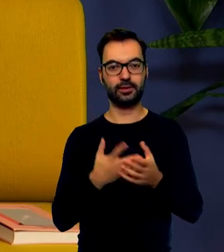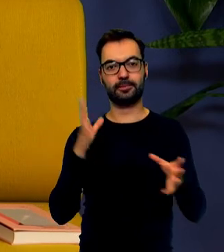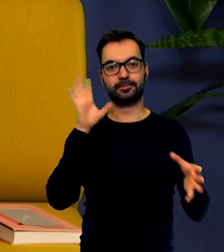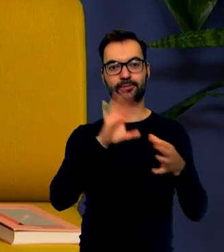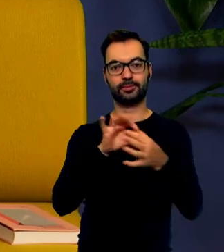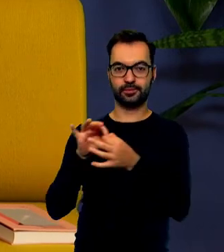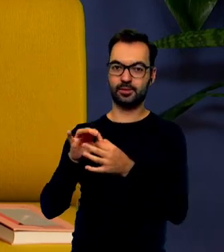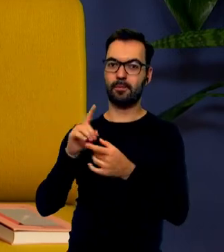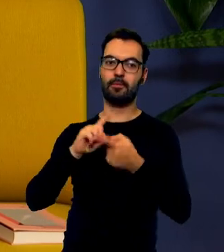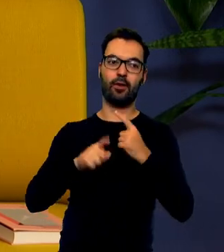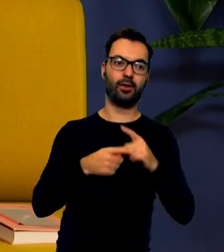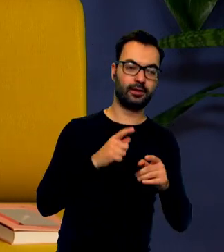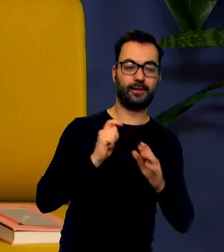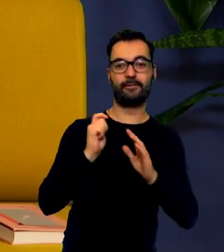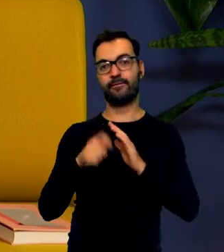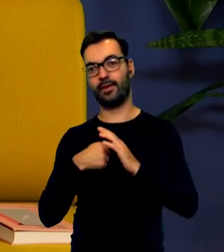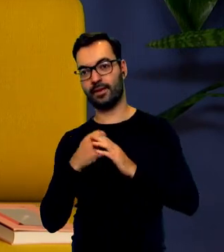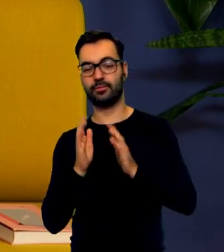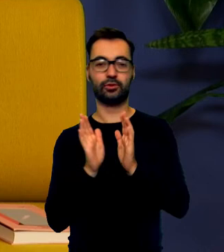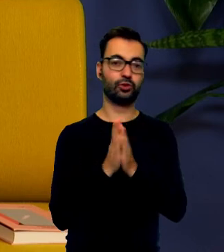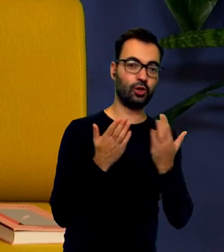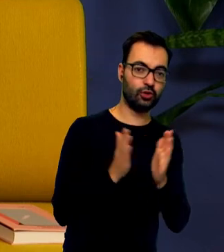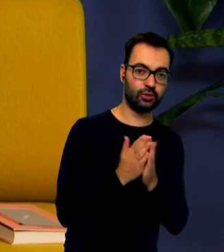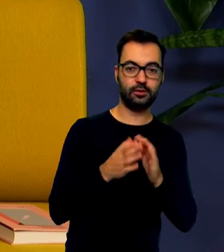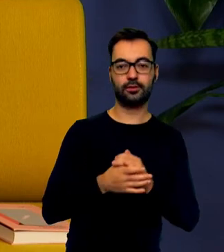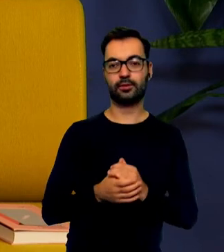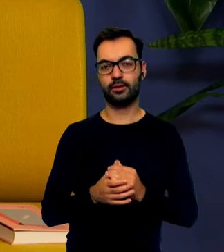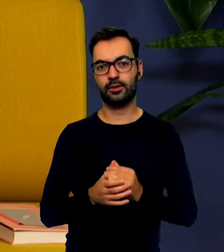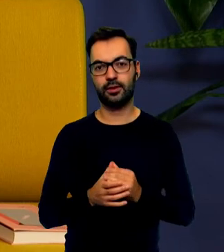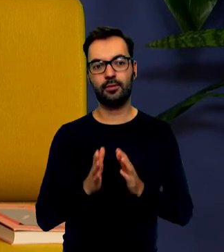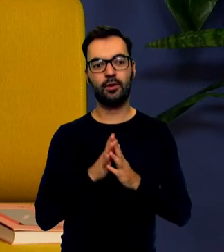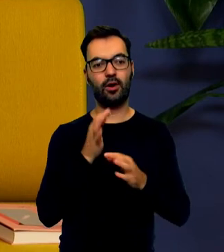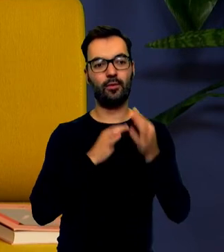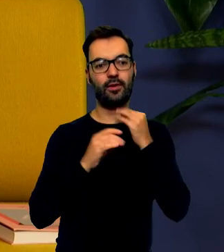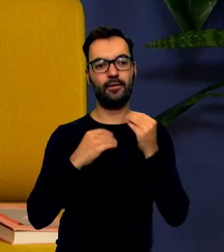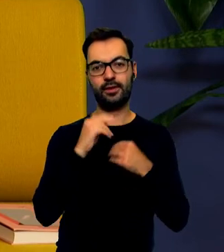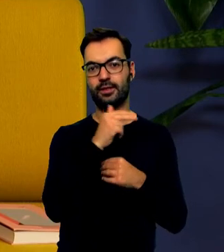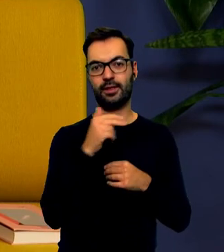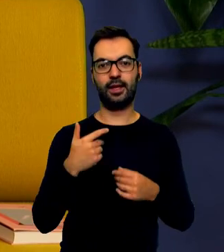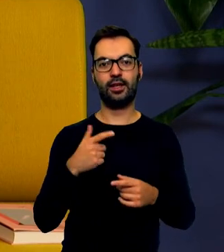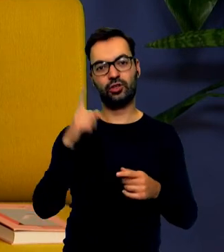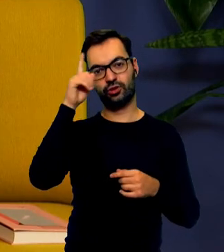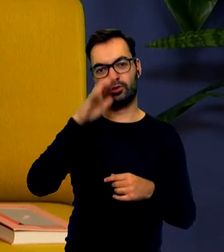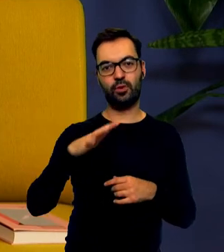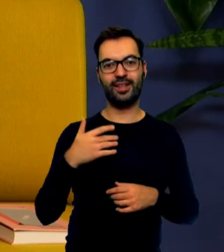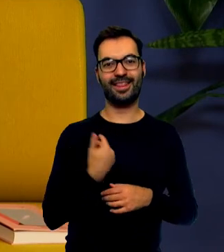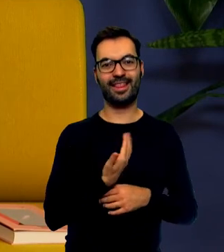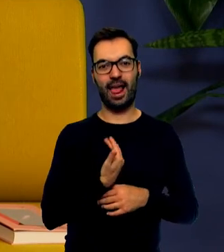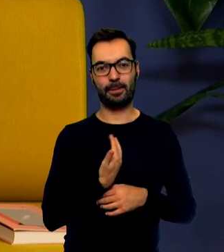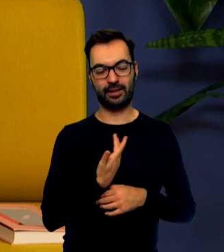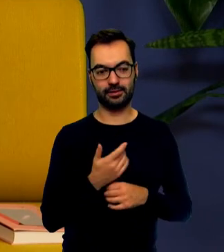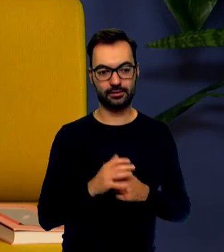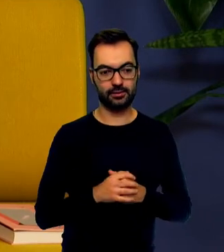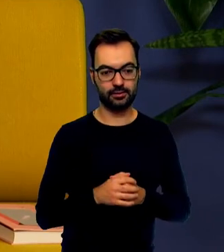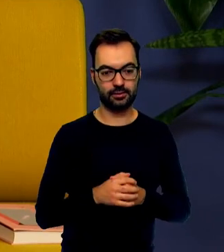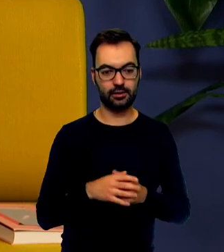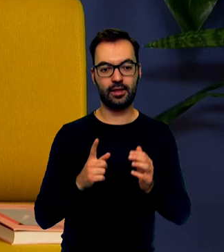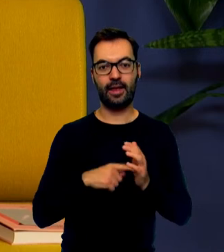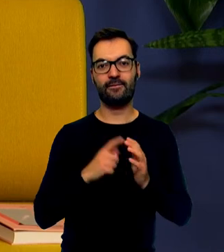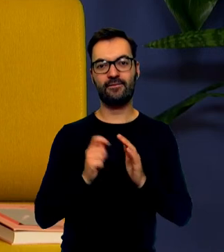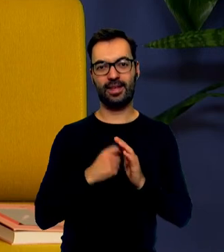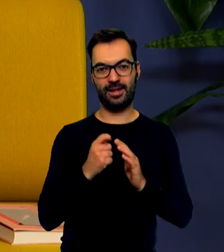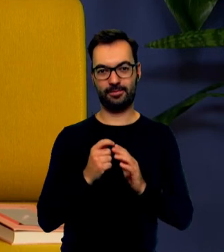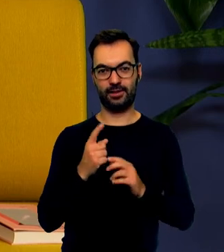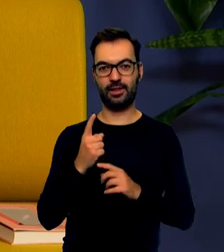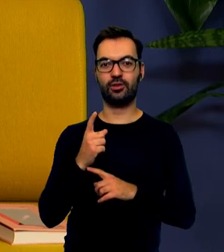świata polityki, i do świata filmu, i do świata książek, to powiedzmy trochę na przykład o dylemacie społecznym, o którym piszesz, bo to jest jeden z takich filmów,